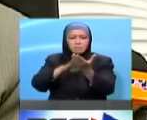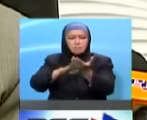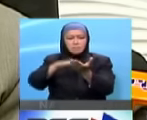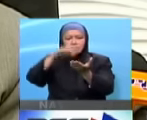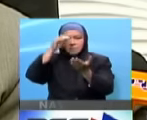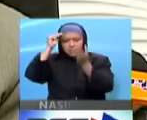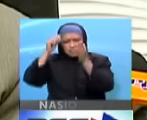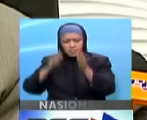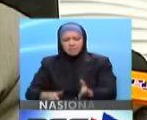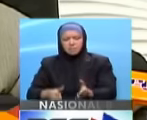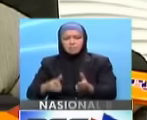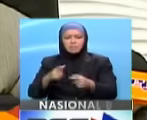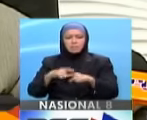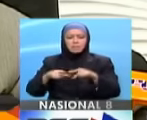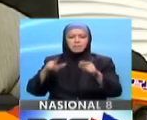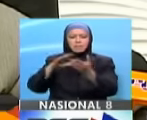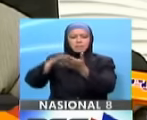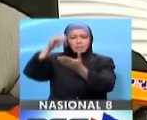kini.